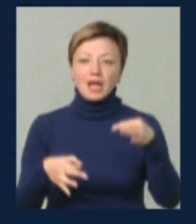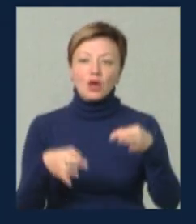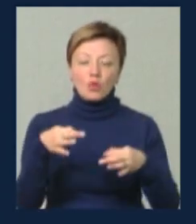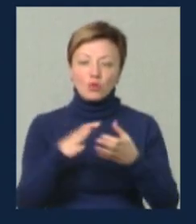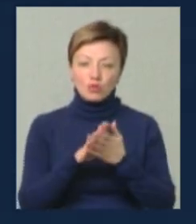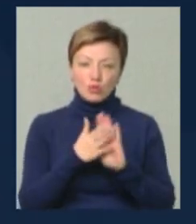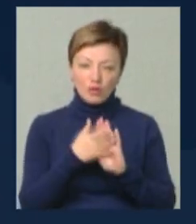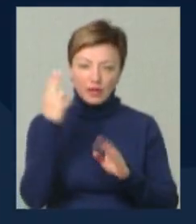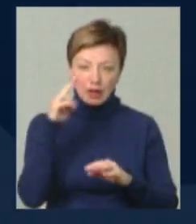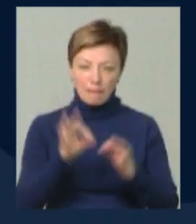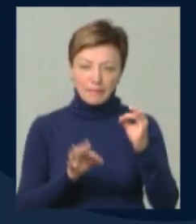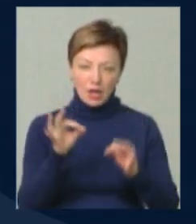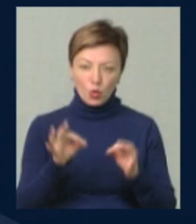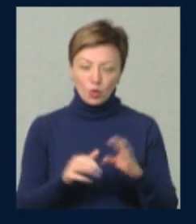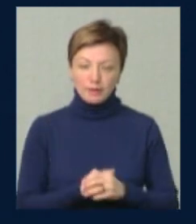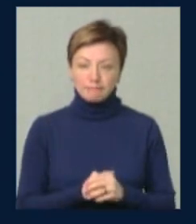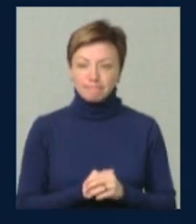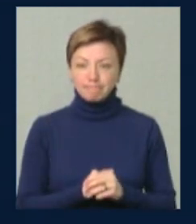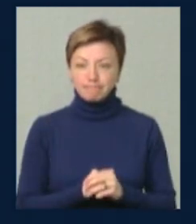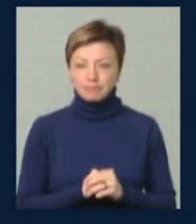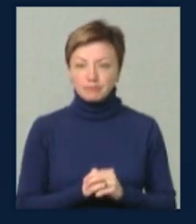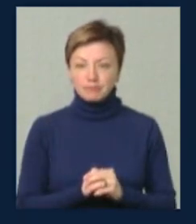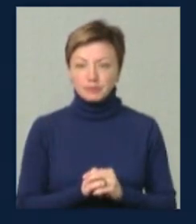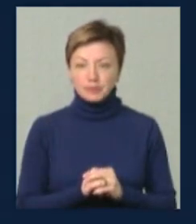умов в дикій природі.